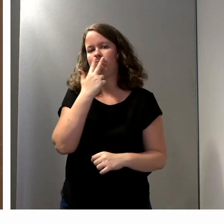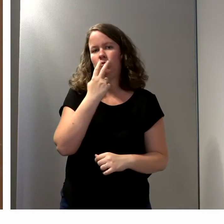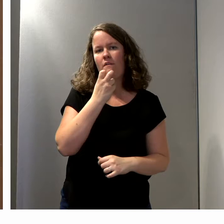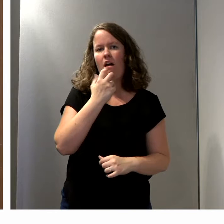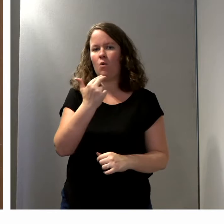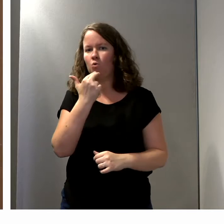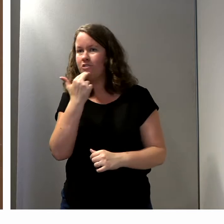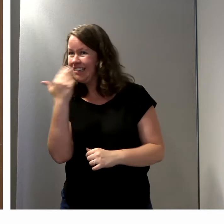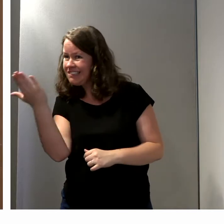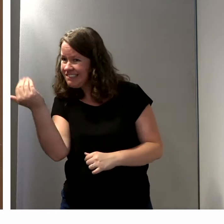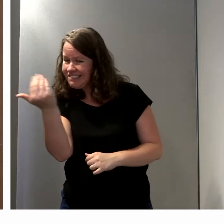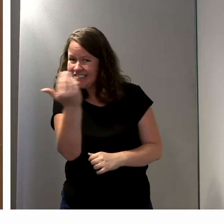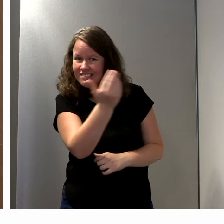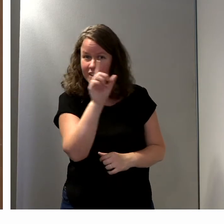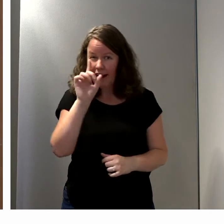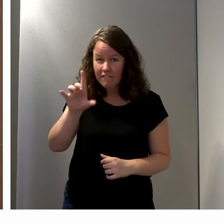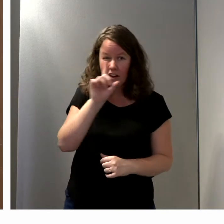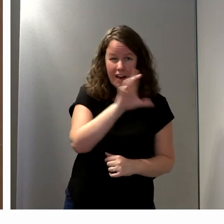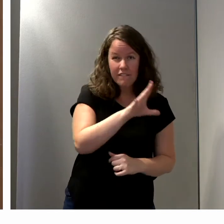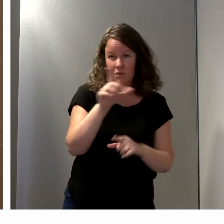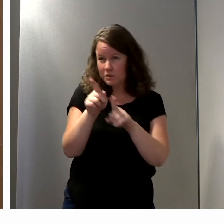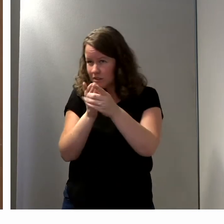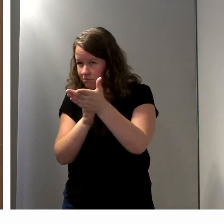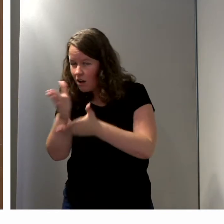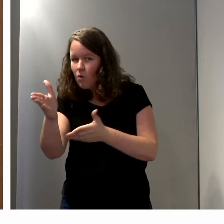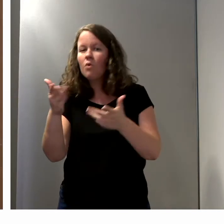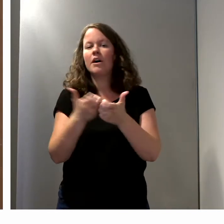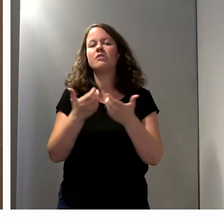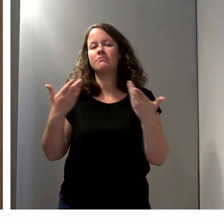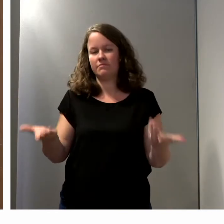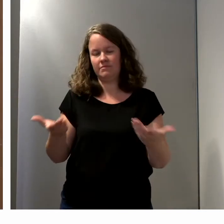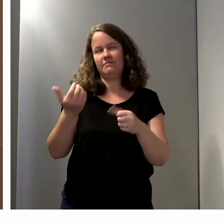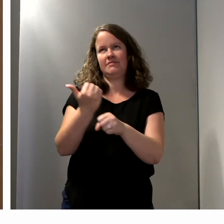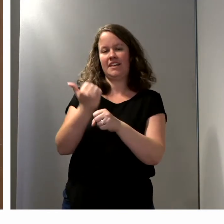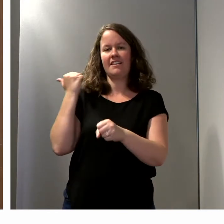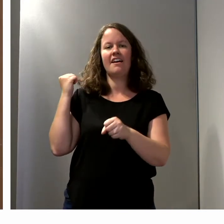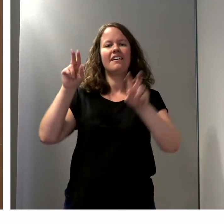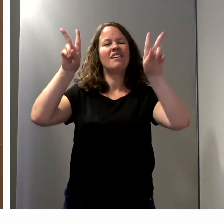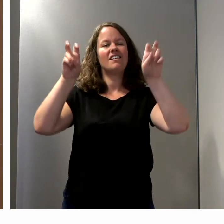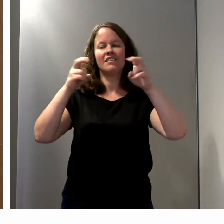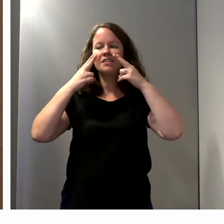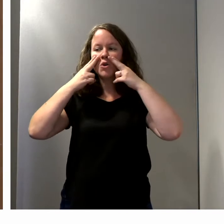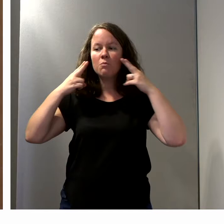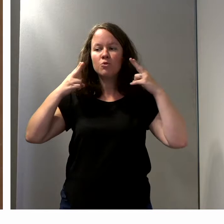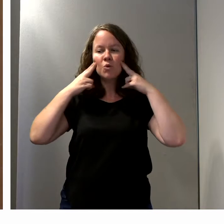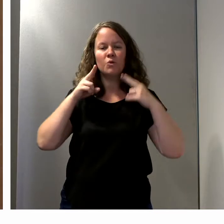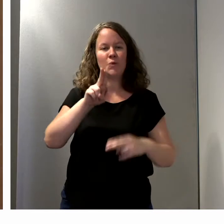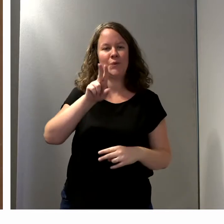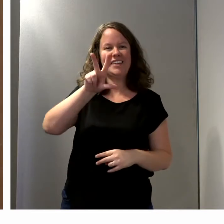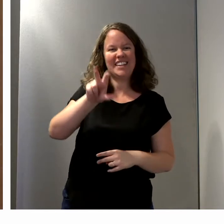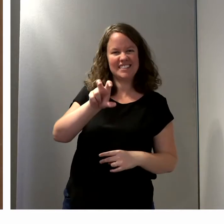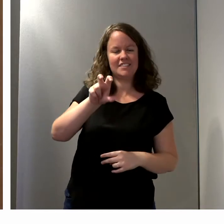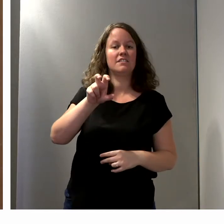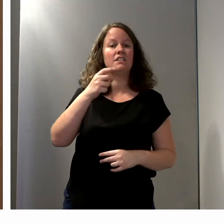existants. Donc l'année dernière, nous, par exemple, on a lancé ce qu'on a appelé le commando UX. Alors, commando UX, ça veut dire Commando